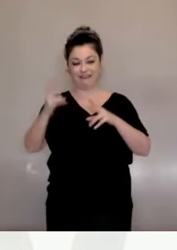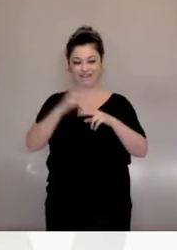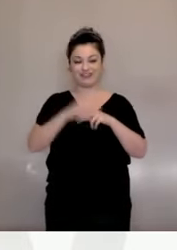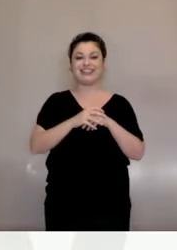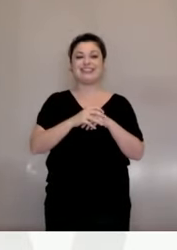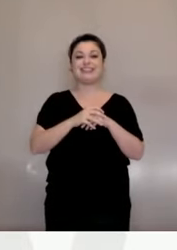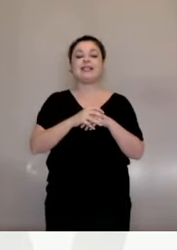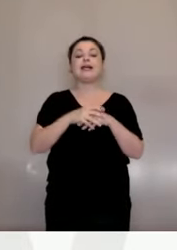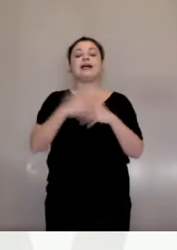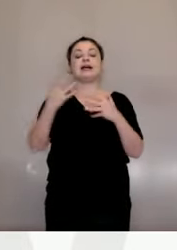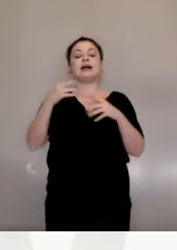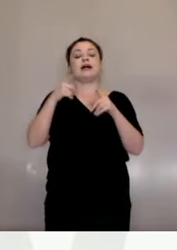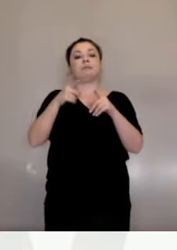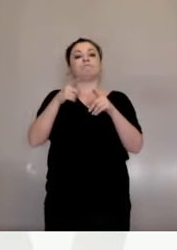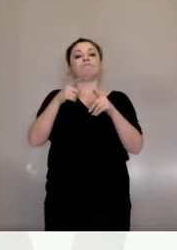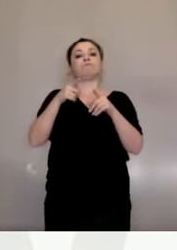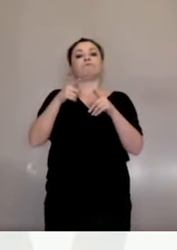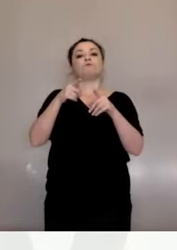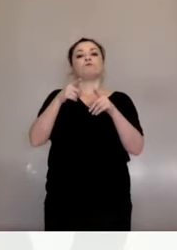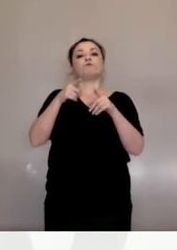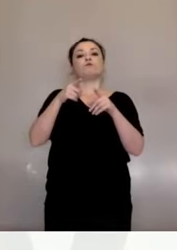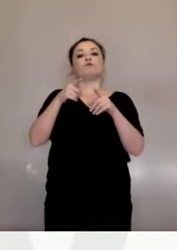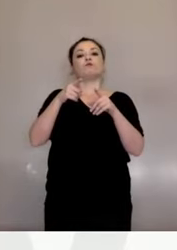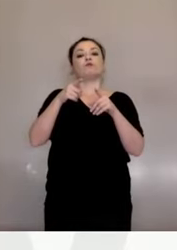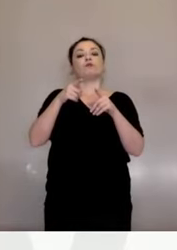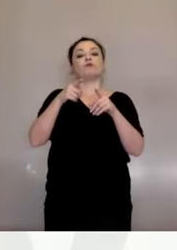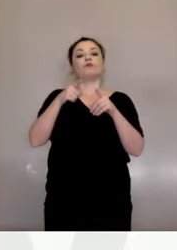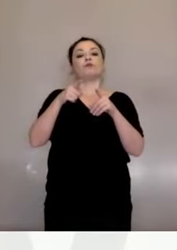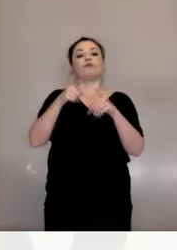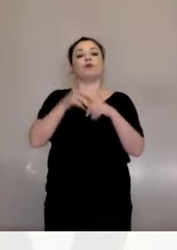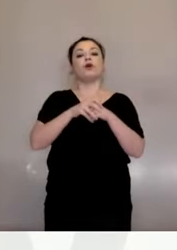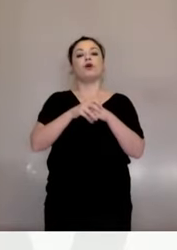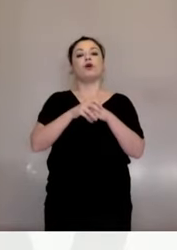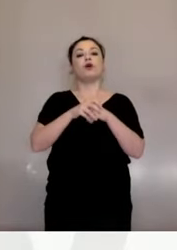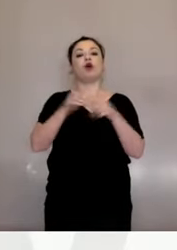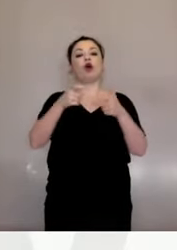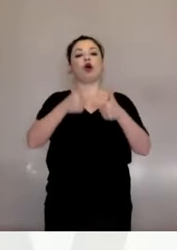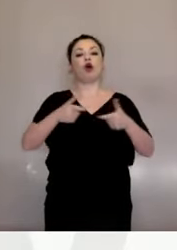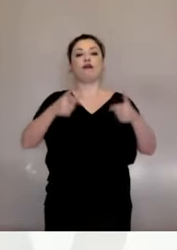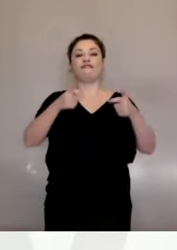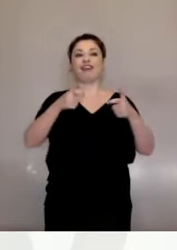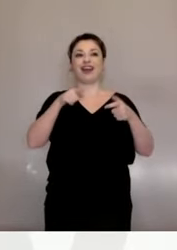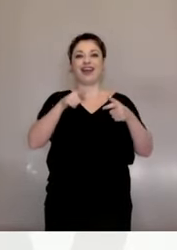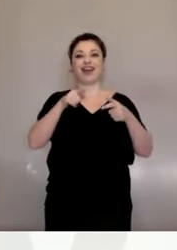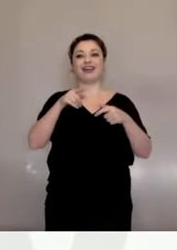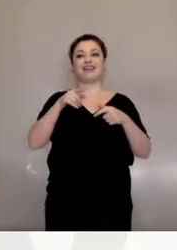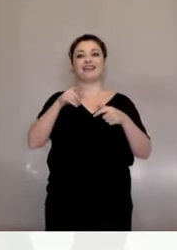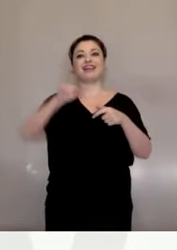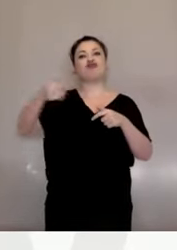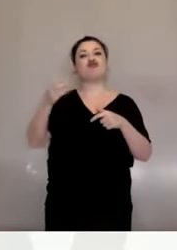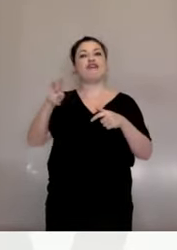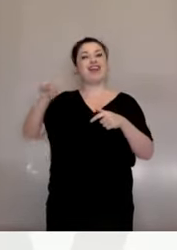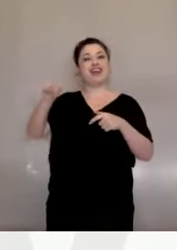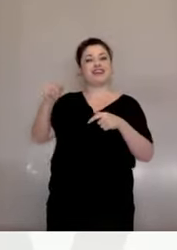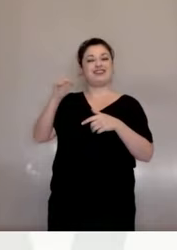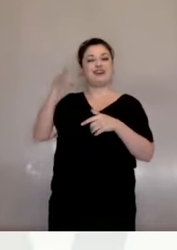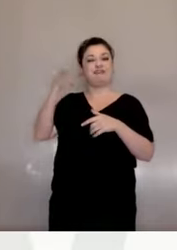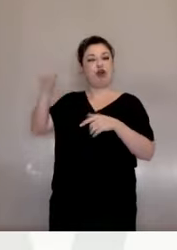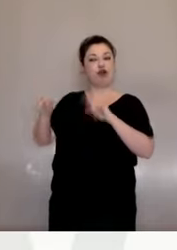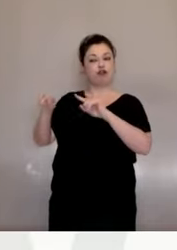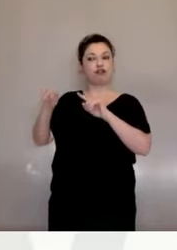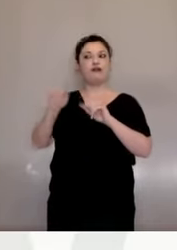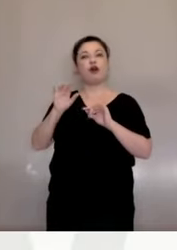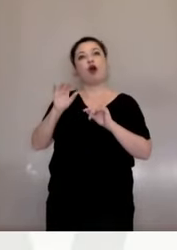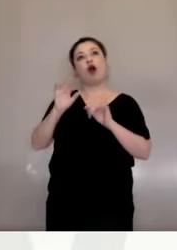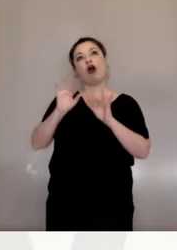non ho citato nella conferenza le parole di Jabès, per non fare